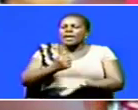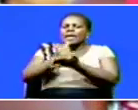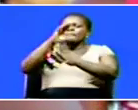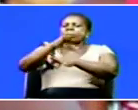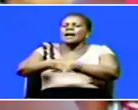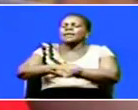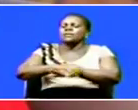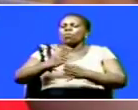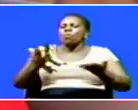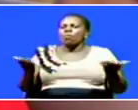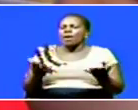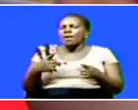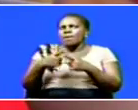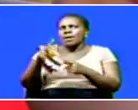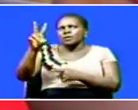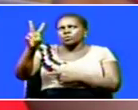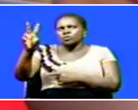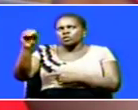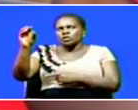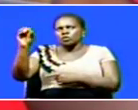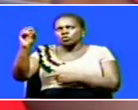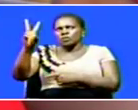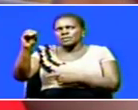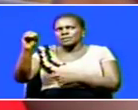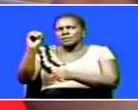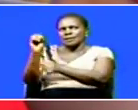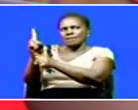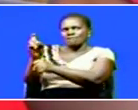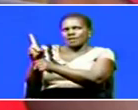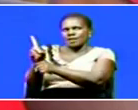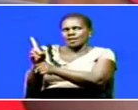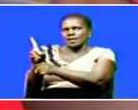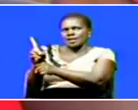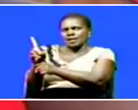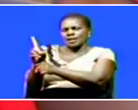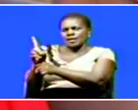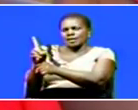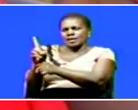wapi tutapata ukwetu. Mwaka 2011 mwaka